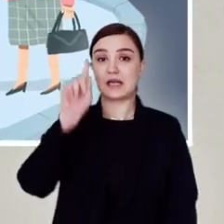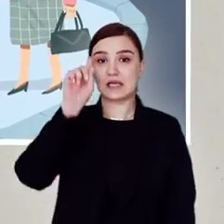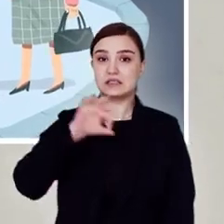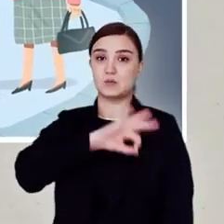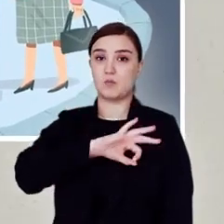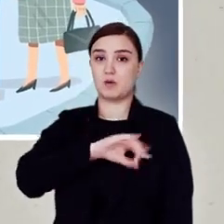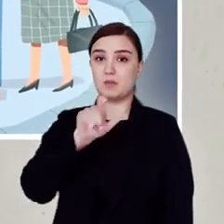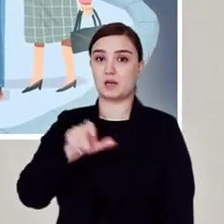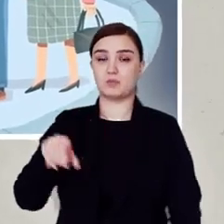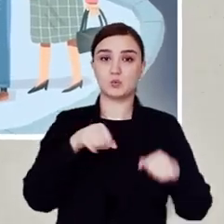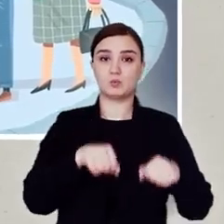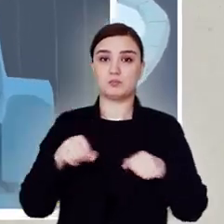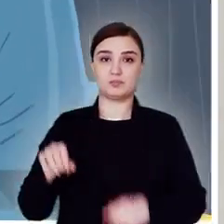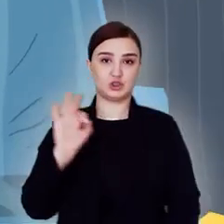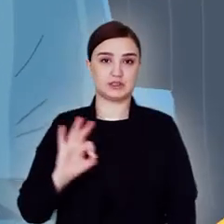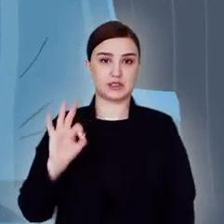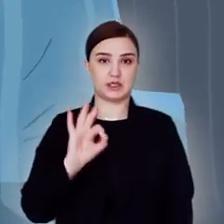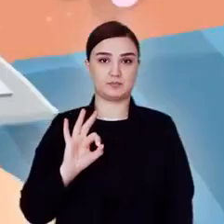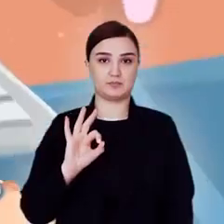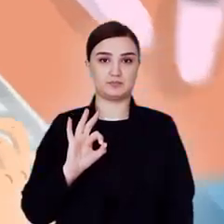რა იცი მომხმარებლის უფლებების შესახებ.